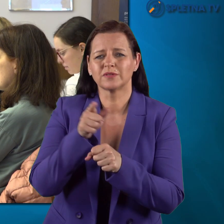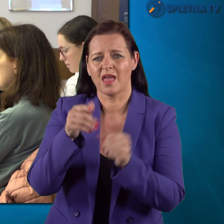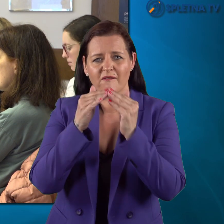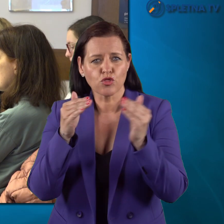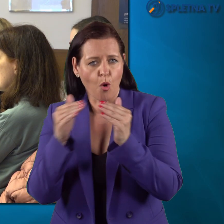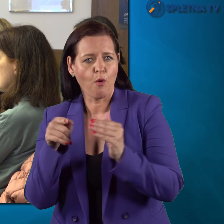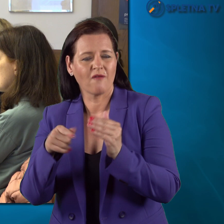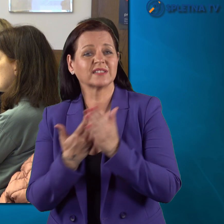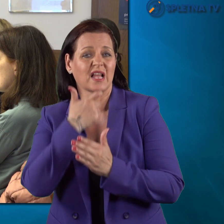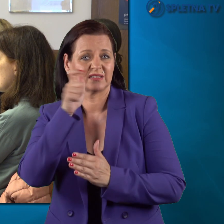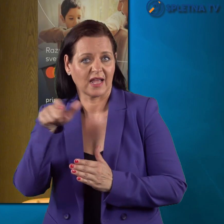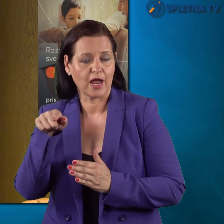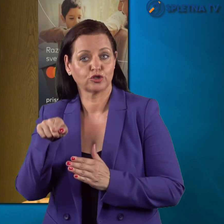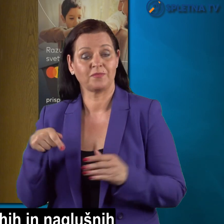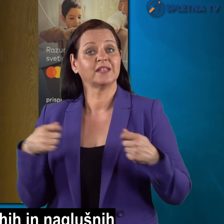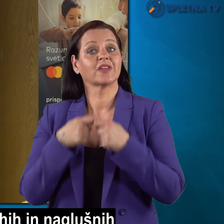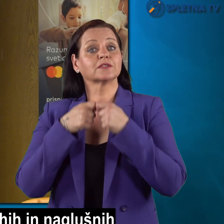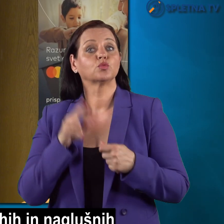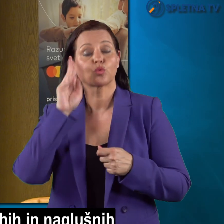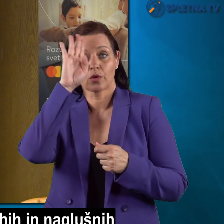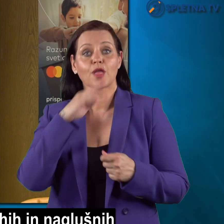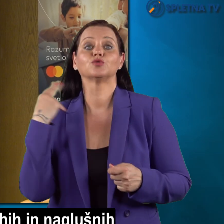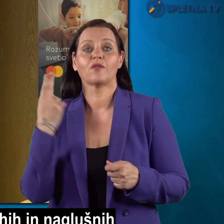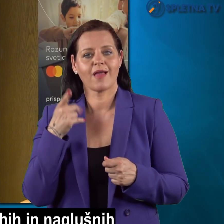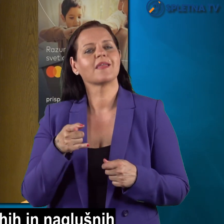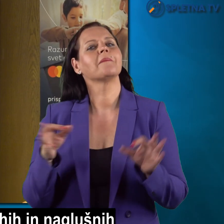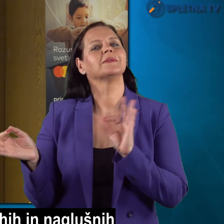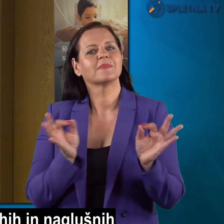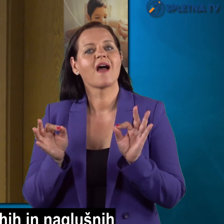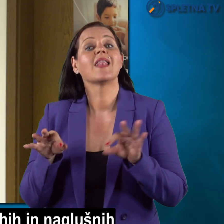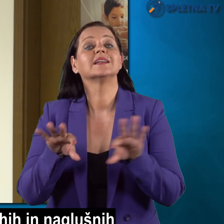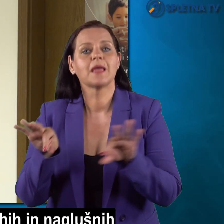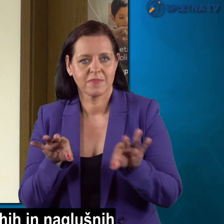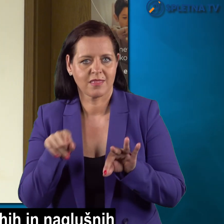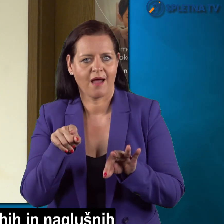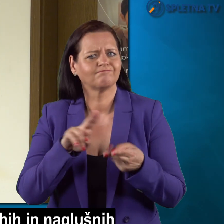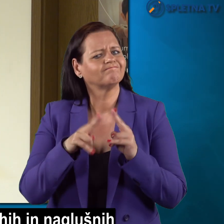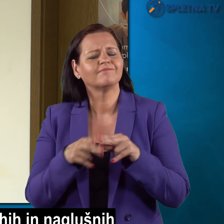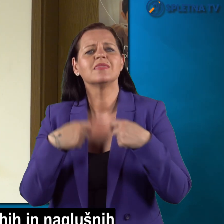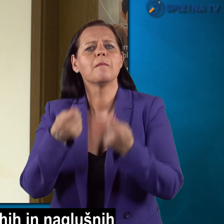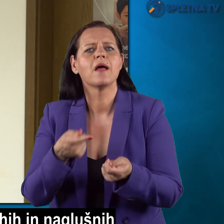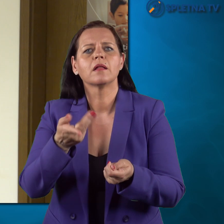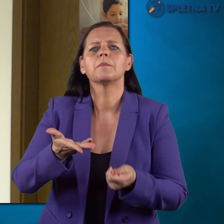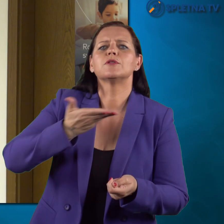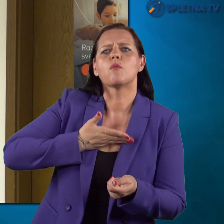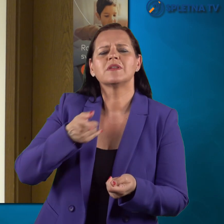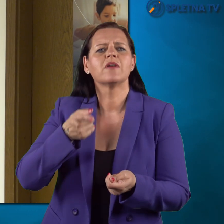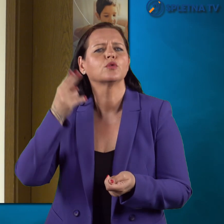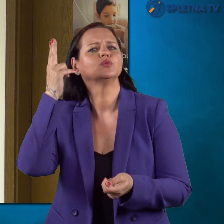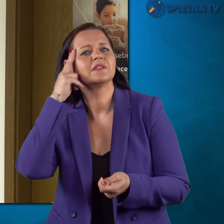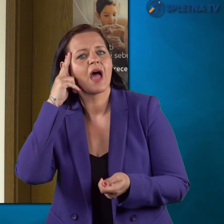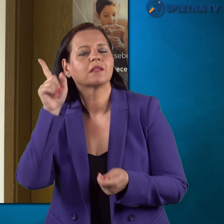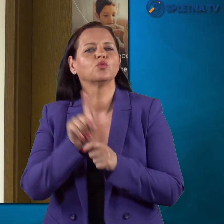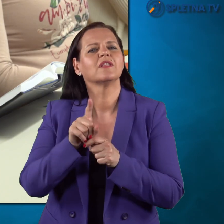Za vse zaposlene v domovih za starejše je Zveza društev gluhih in naglušnih Slovenije pripravila seminar, ki je